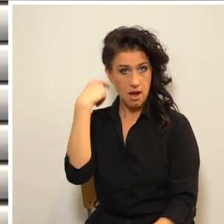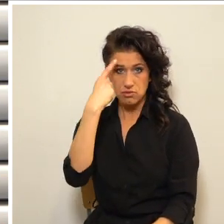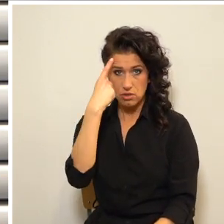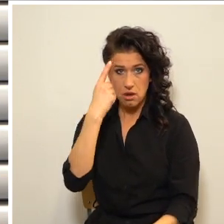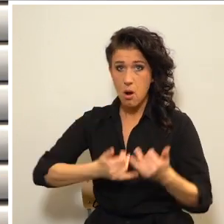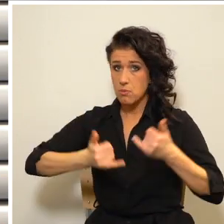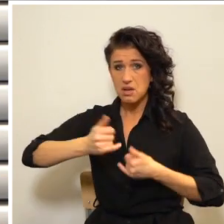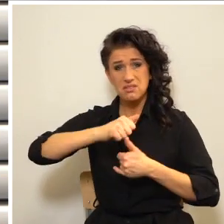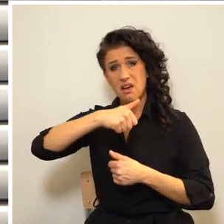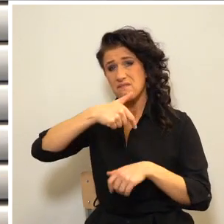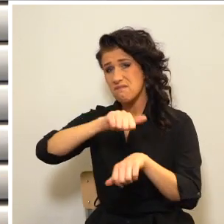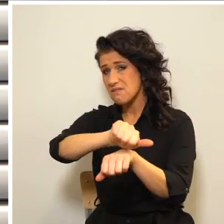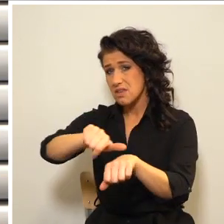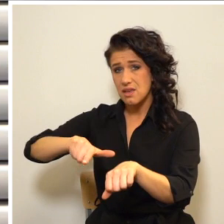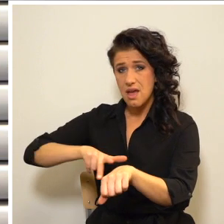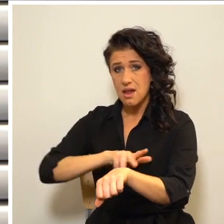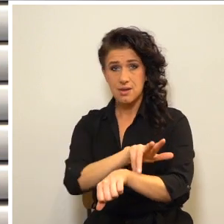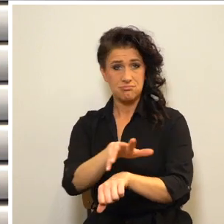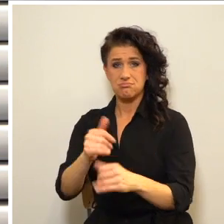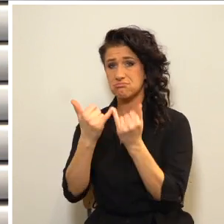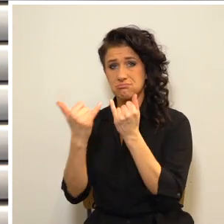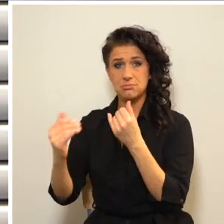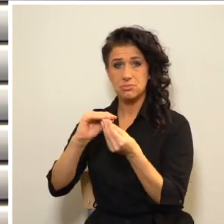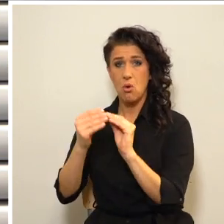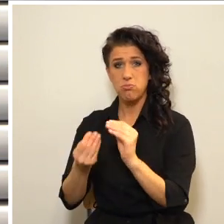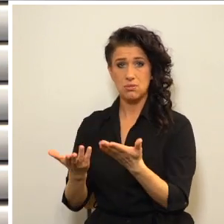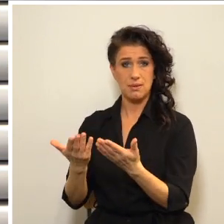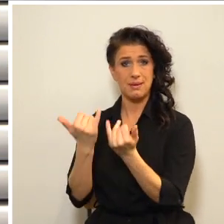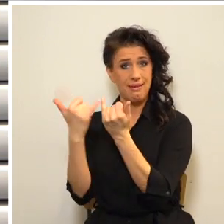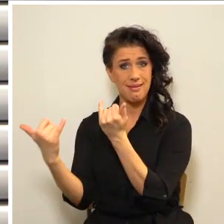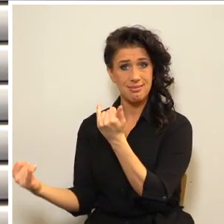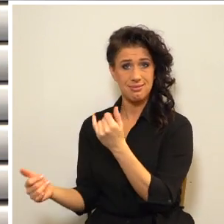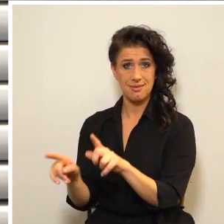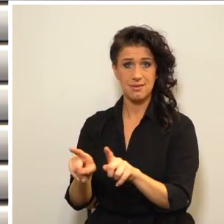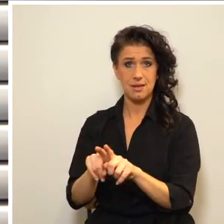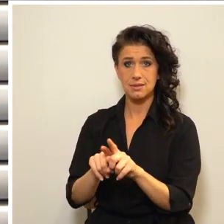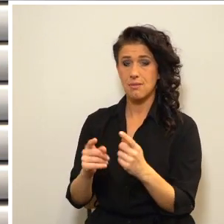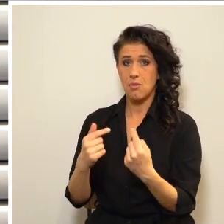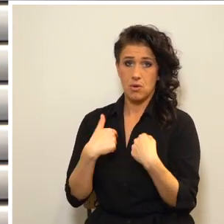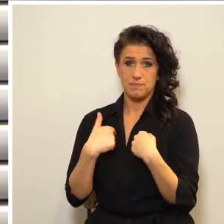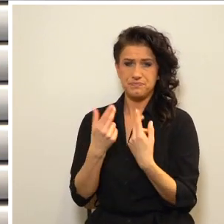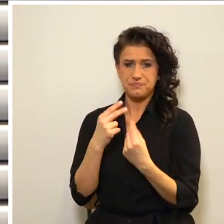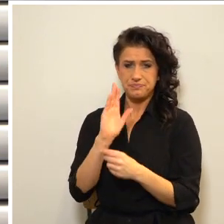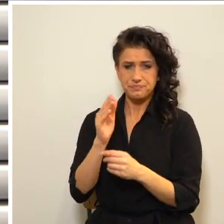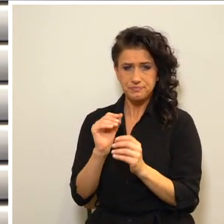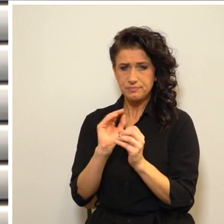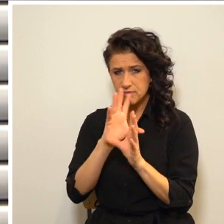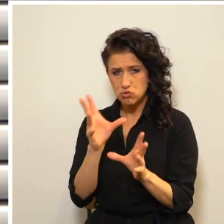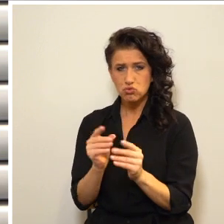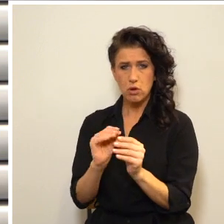trwająca związane z różnymi problemami też i nimi Dlaczego teraz nie będę